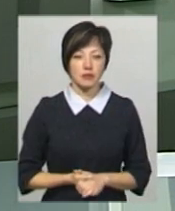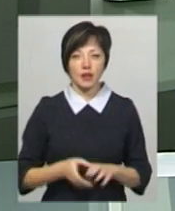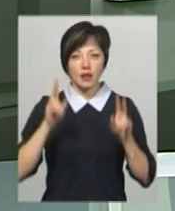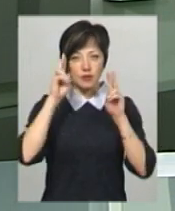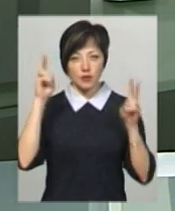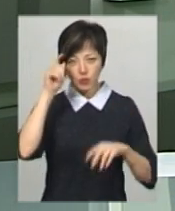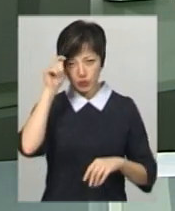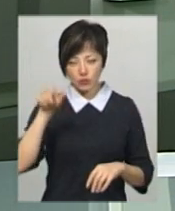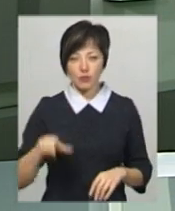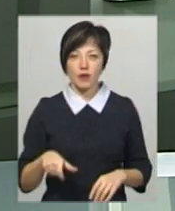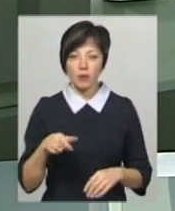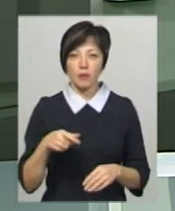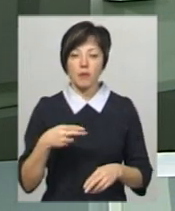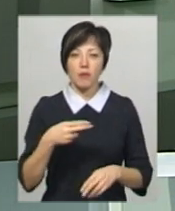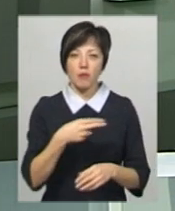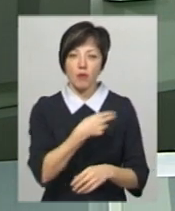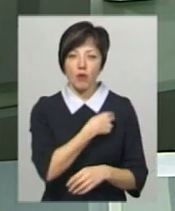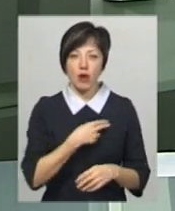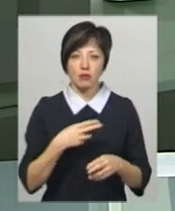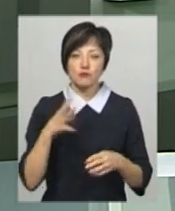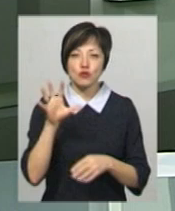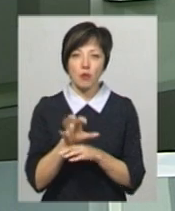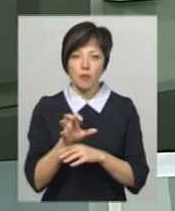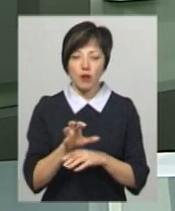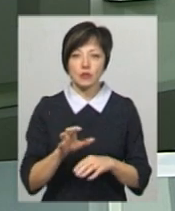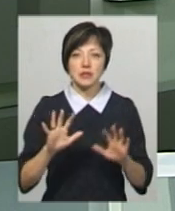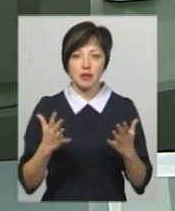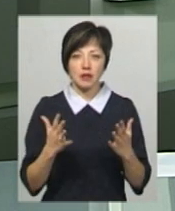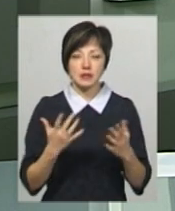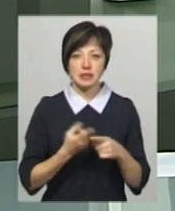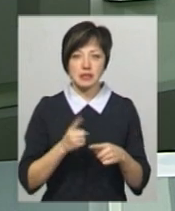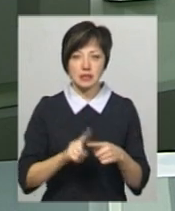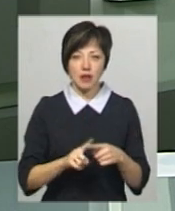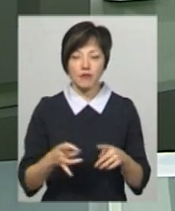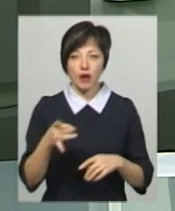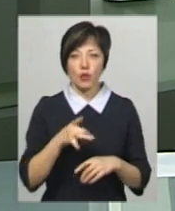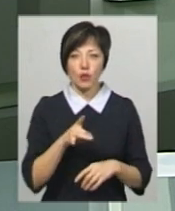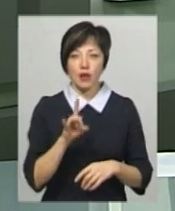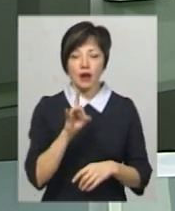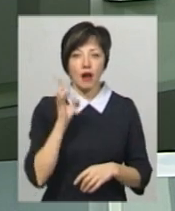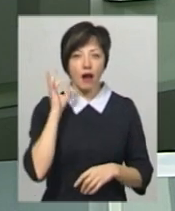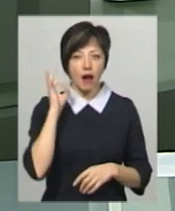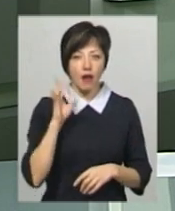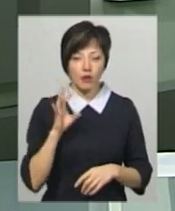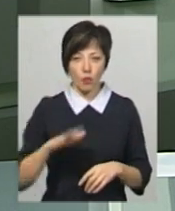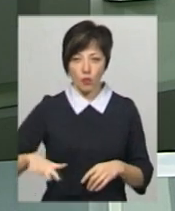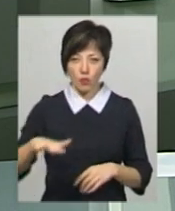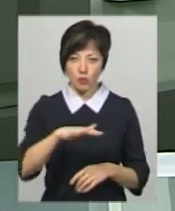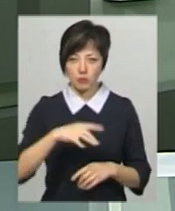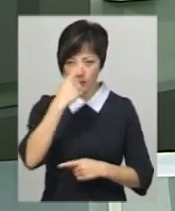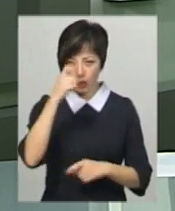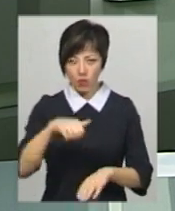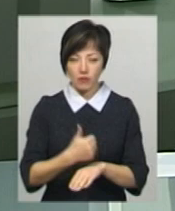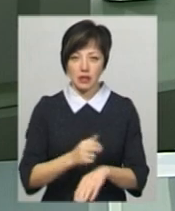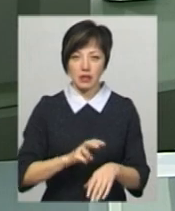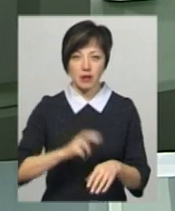Невідомий чоловік поранив собаку ножем в грудну клітину. Сталося це в мікрорайоні Катіон. Про це повідомляє головний